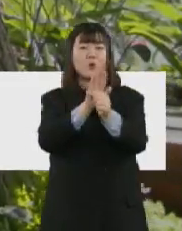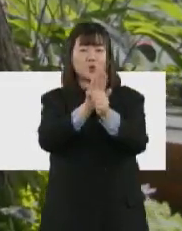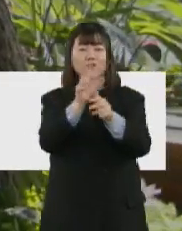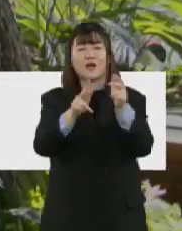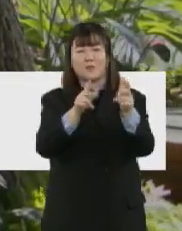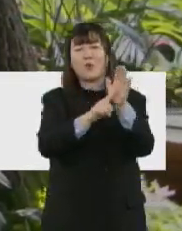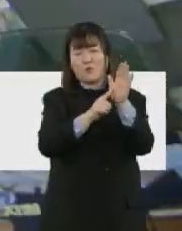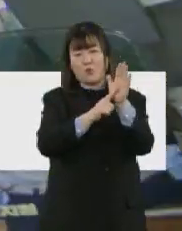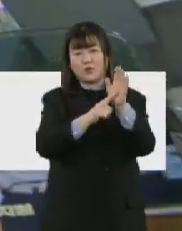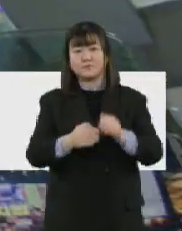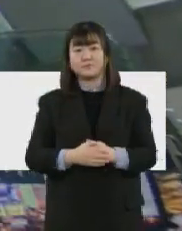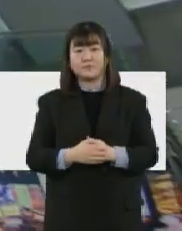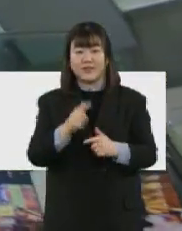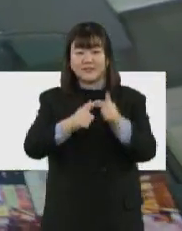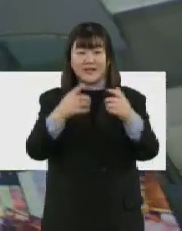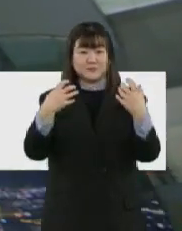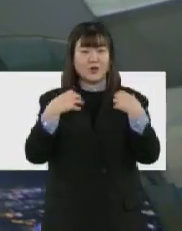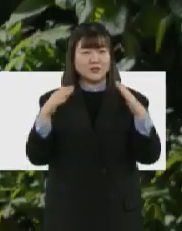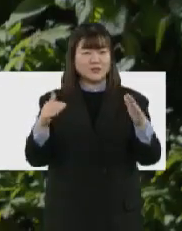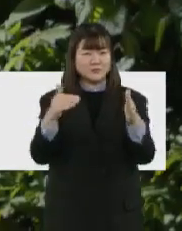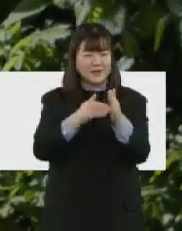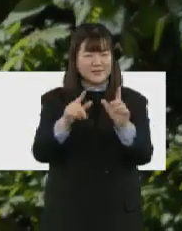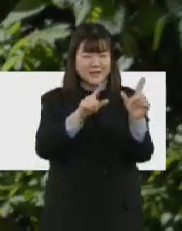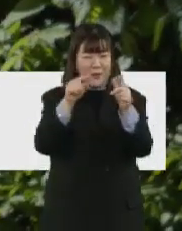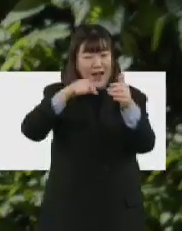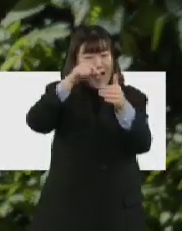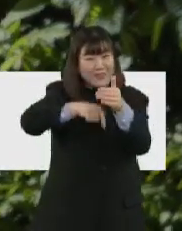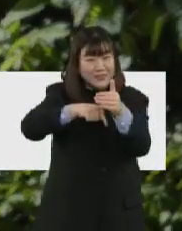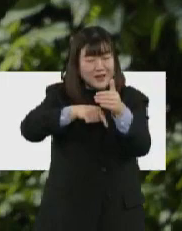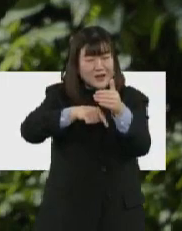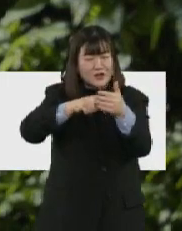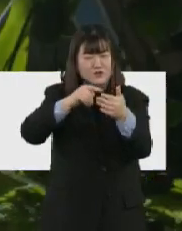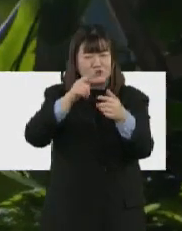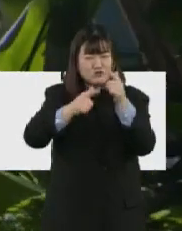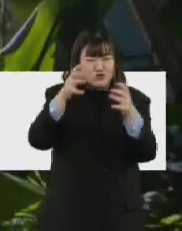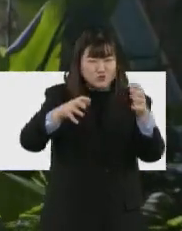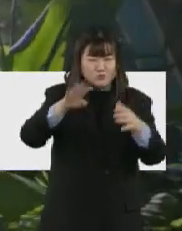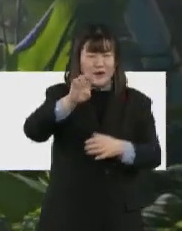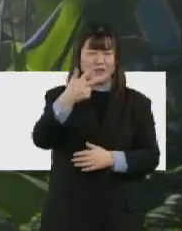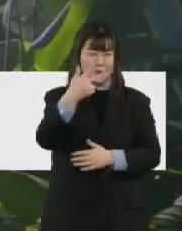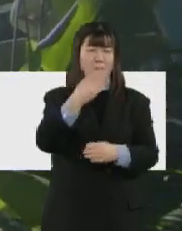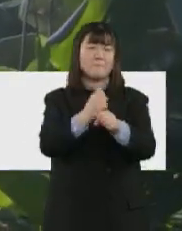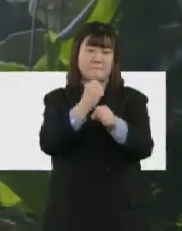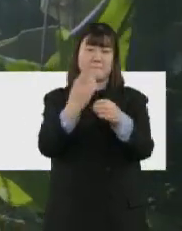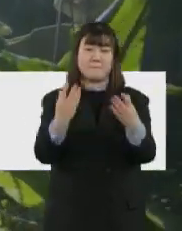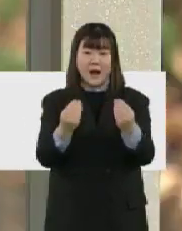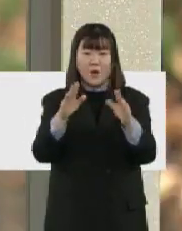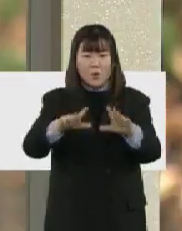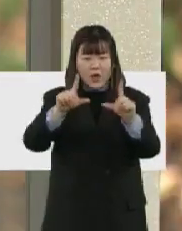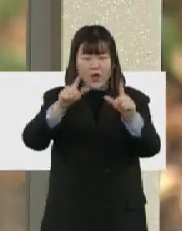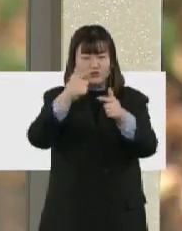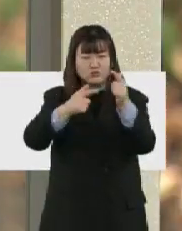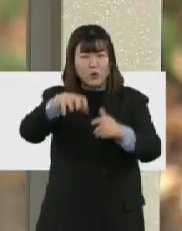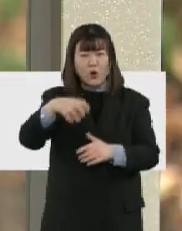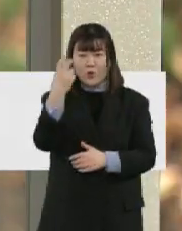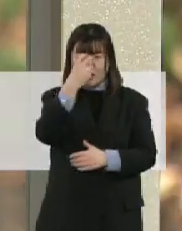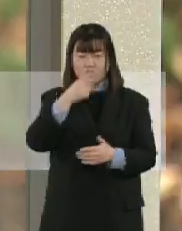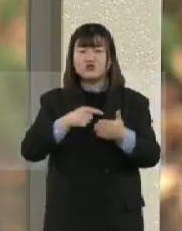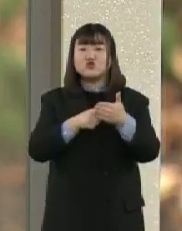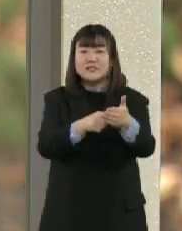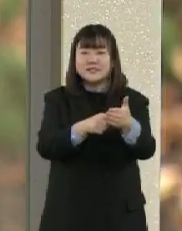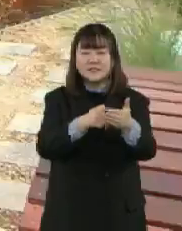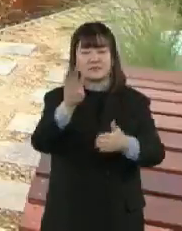진행합니다 산림청은 지금까지 생활밀착형 수 47 개소를 조성했고 올해 수목원 정원 관리 원이